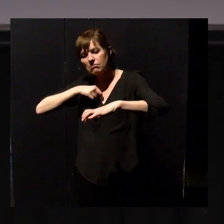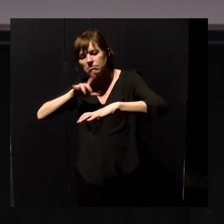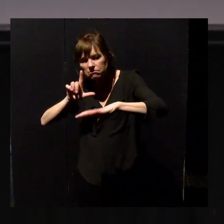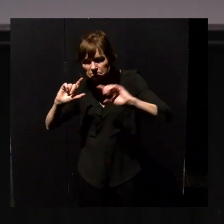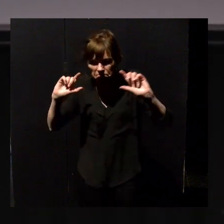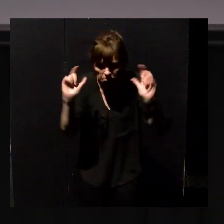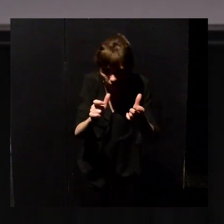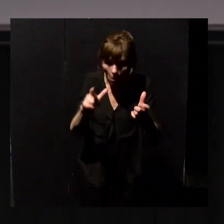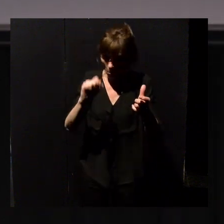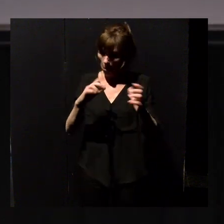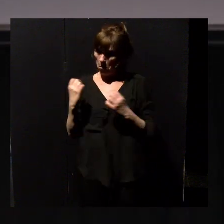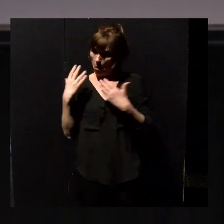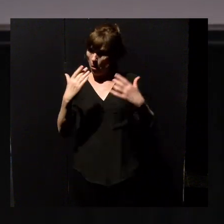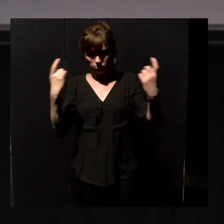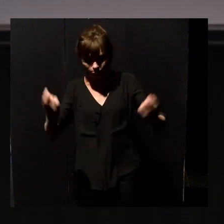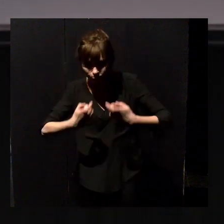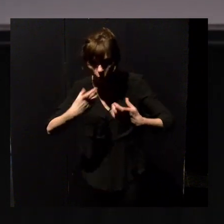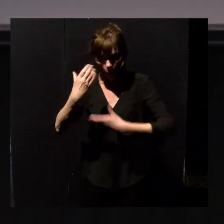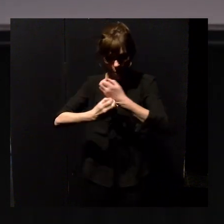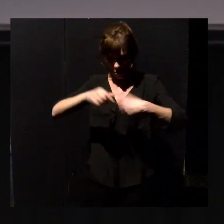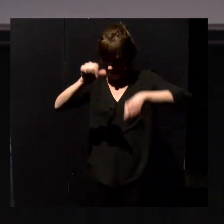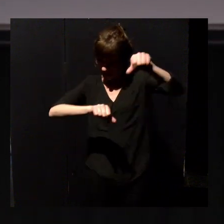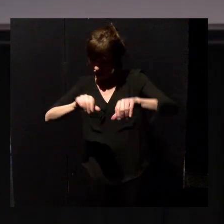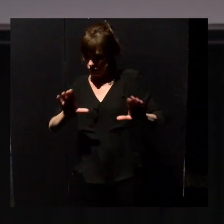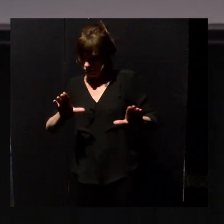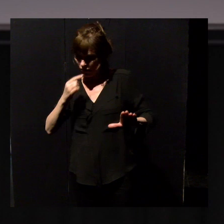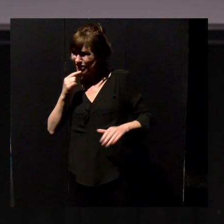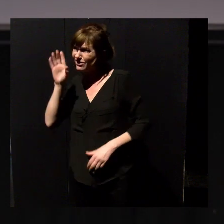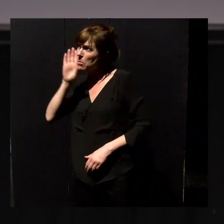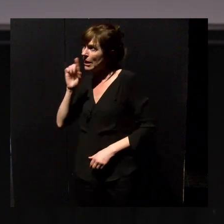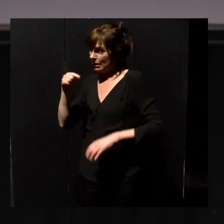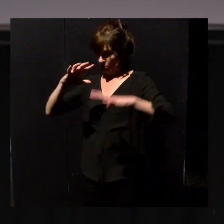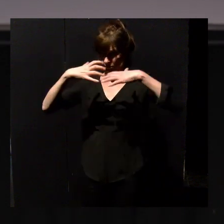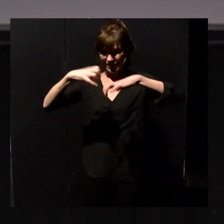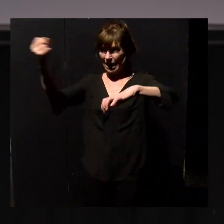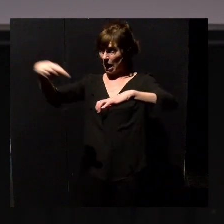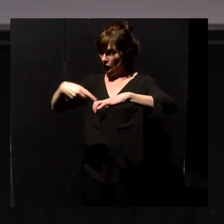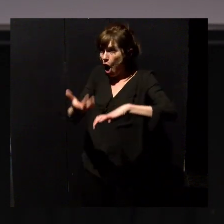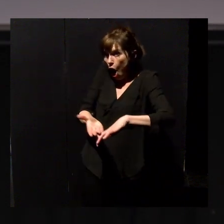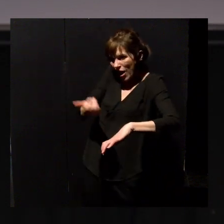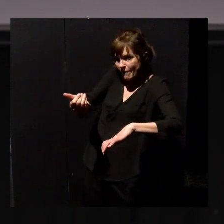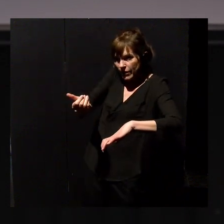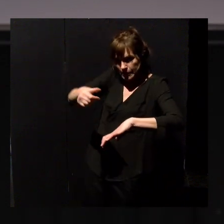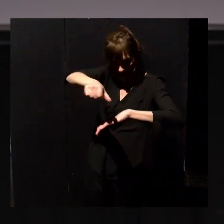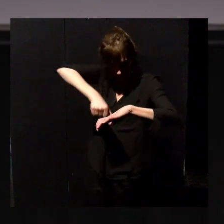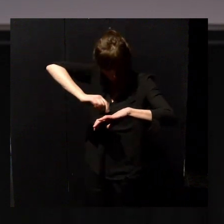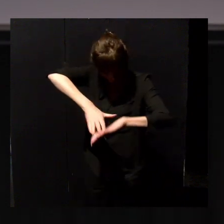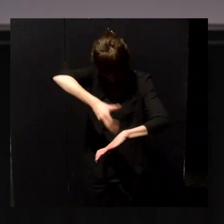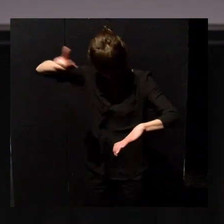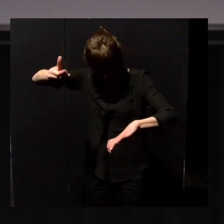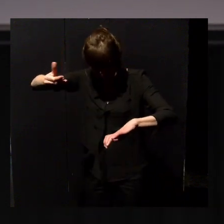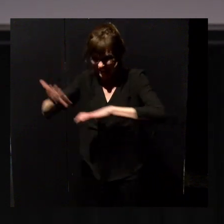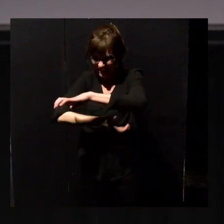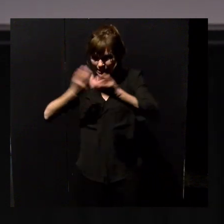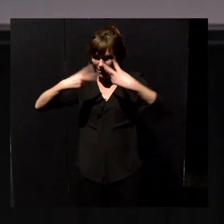une résection chirurgicale, demander au chirurgien, lui dire, voilà, tu enlèves cette partie-là pour arrêter les crises du patient. Alors